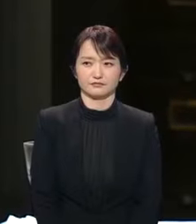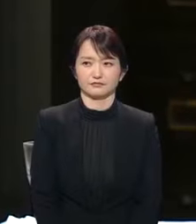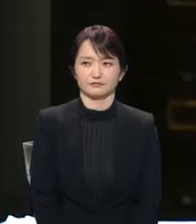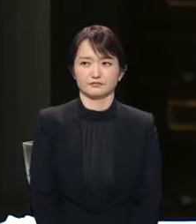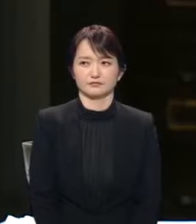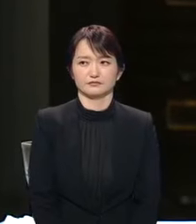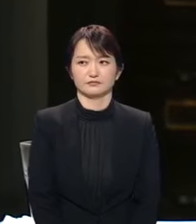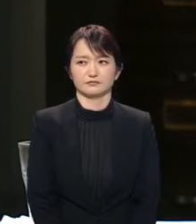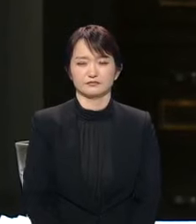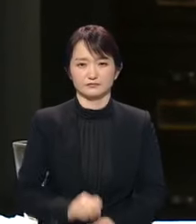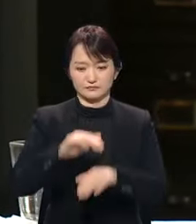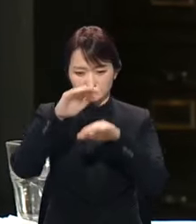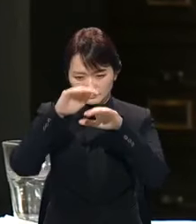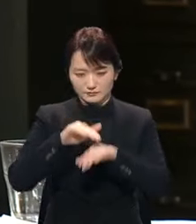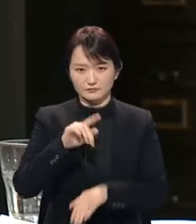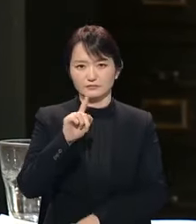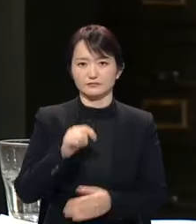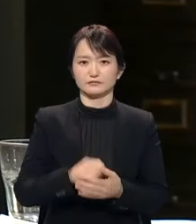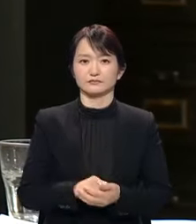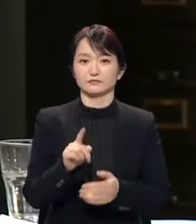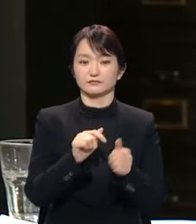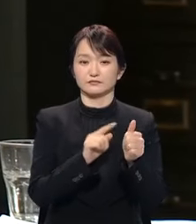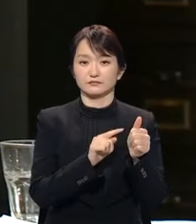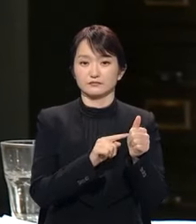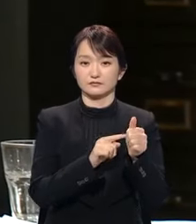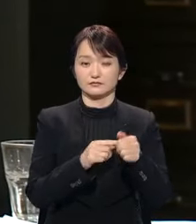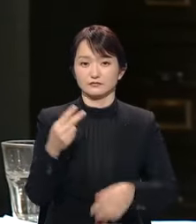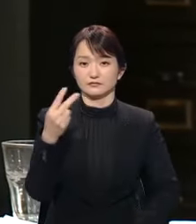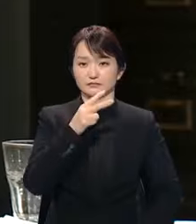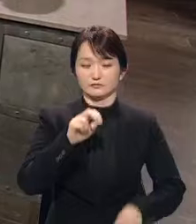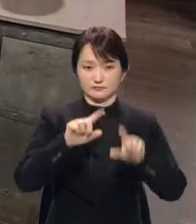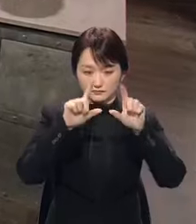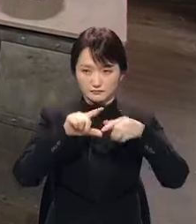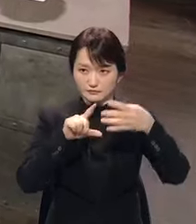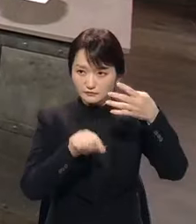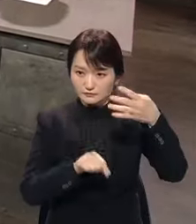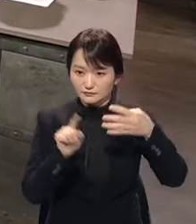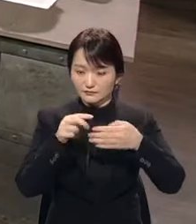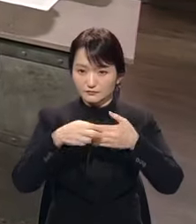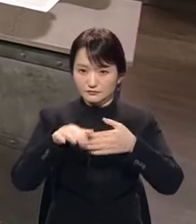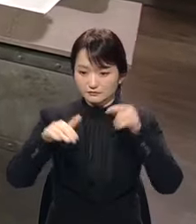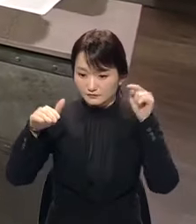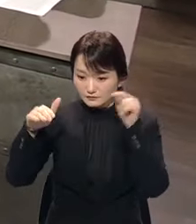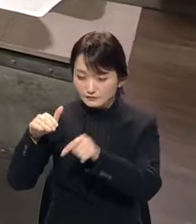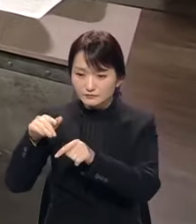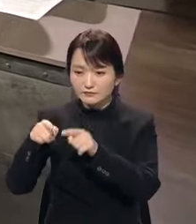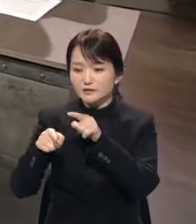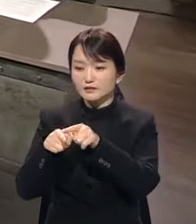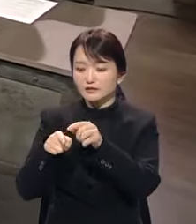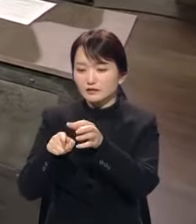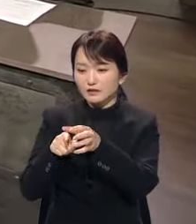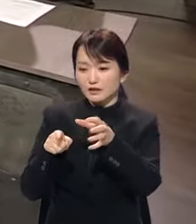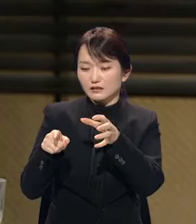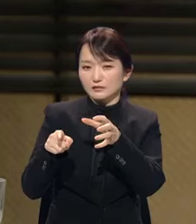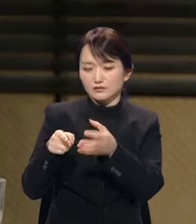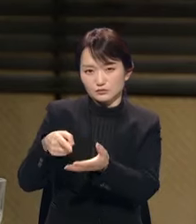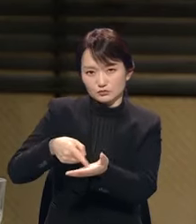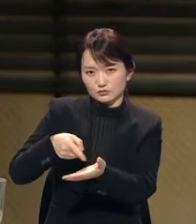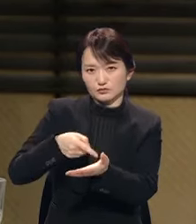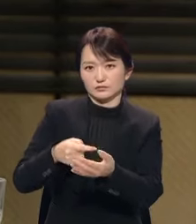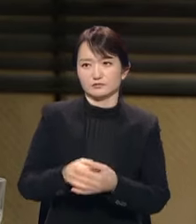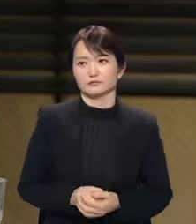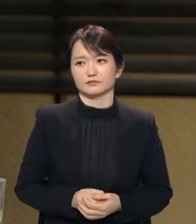일단 좀 내용부터 살펴보죠. 네, 한 남성이 2020년 4월에 한 병원을 찾아가 성기 확대 수술 상담을 받았습니다. 근데 이 남성